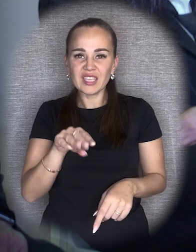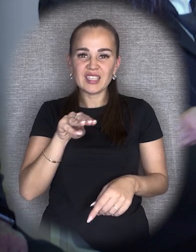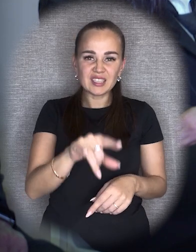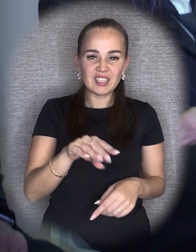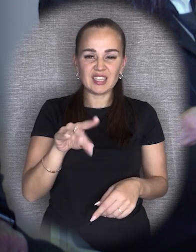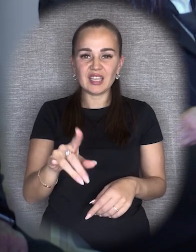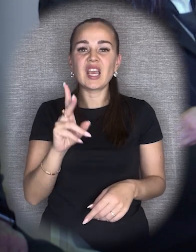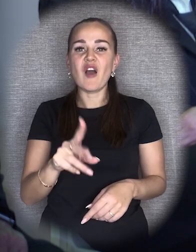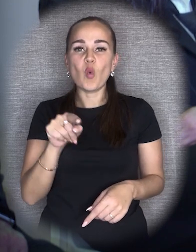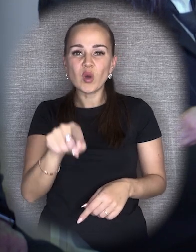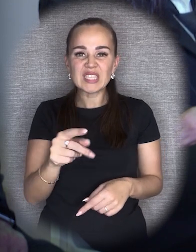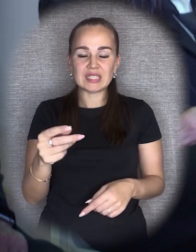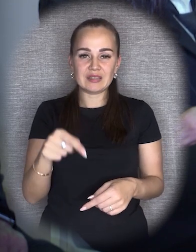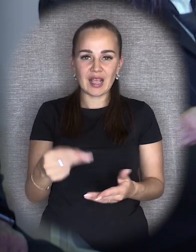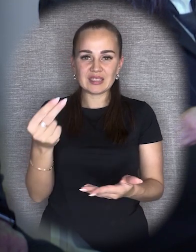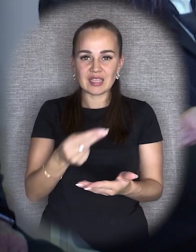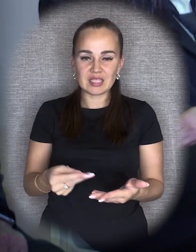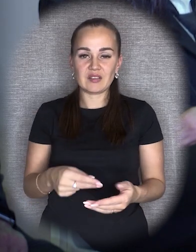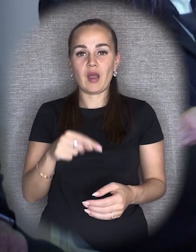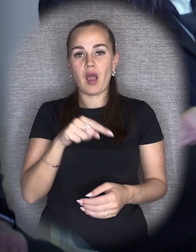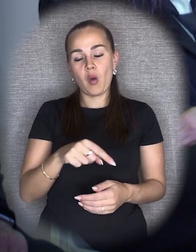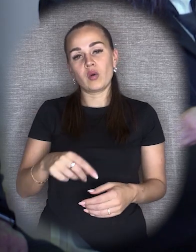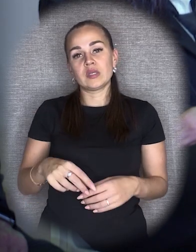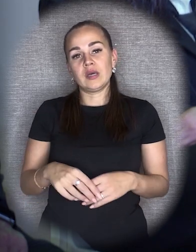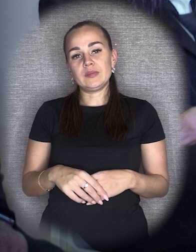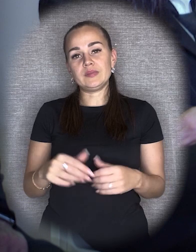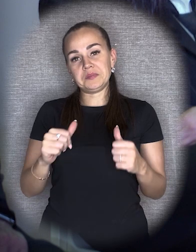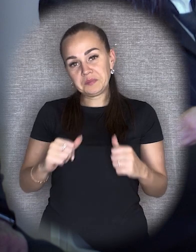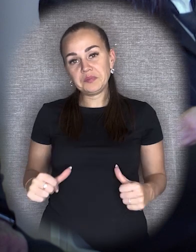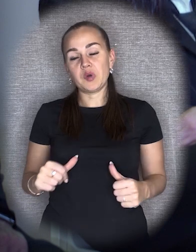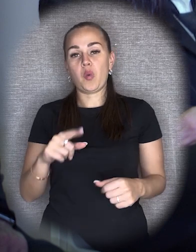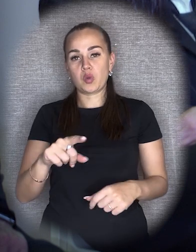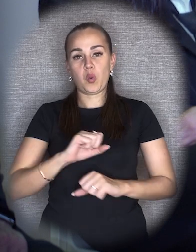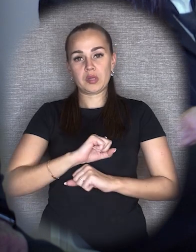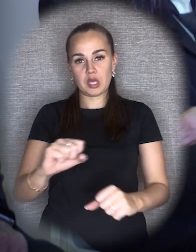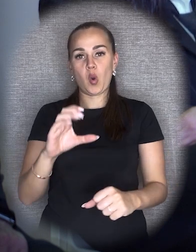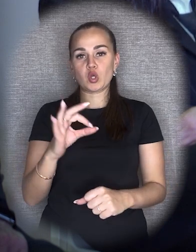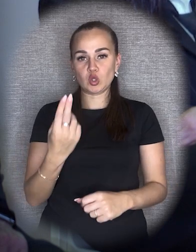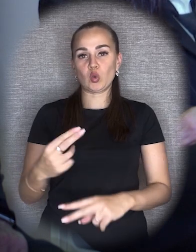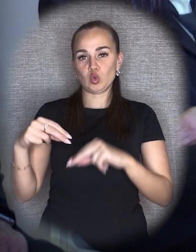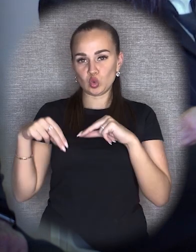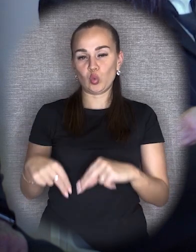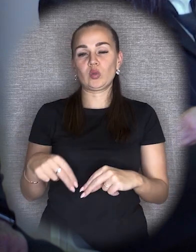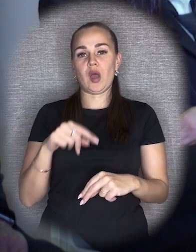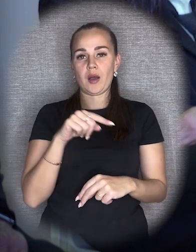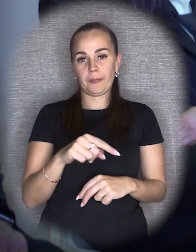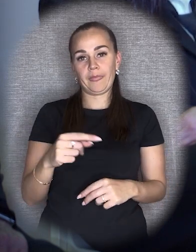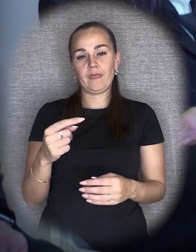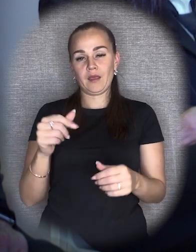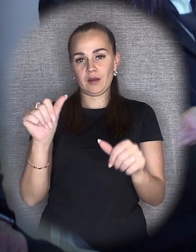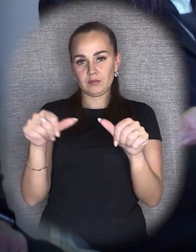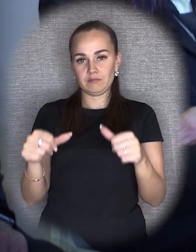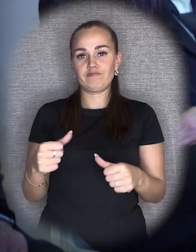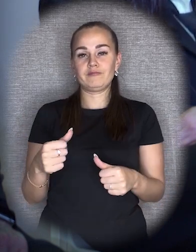ты тут изобразил. А тот ему просто на голубом глазу, так как он герой соцтруда, лауреат всех премий, создатель Пушкина, ему абсолютно все